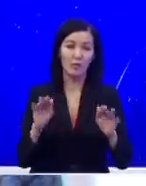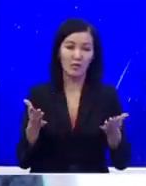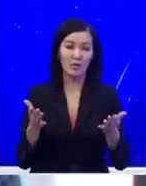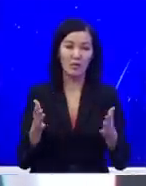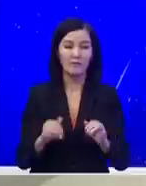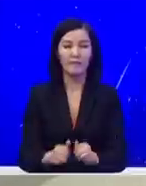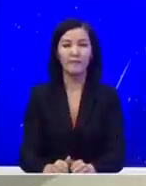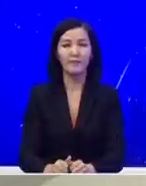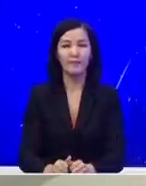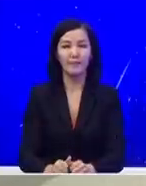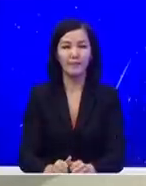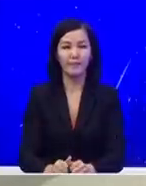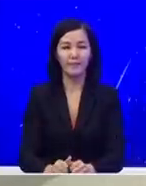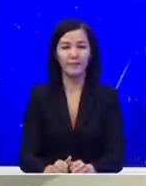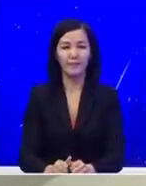Талдыкоргана.